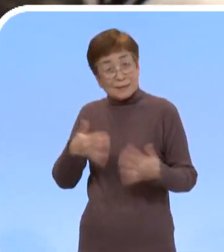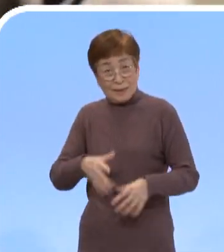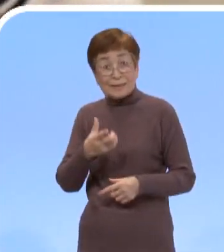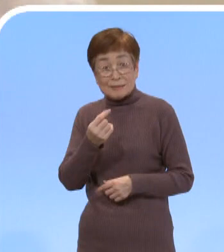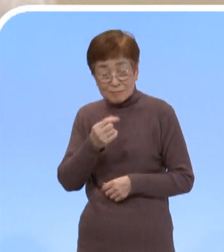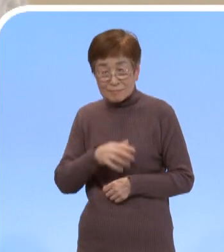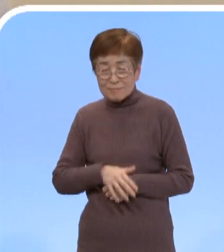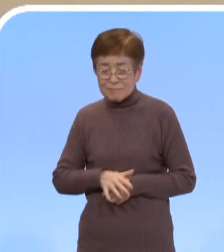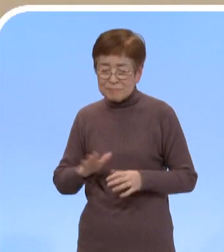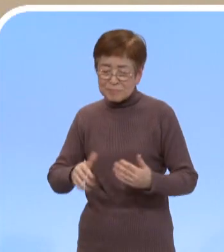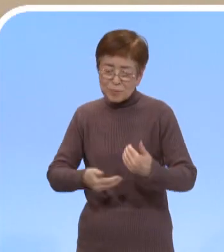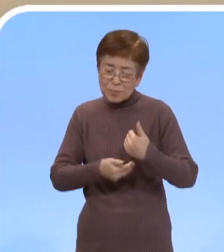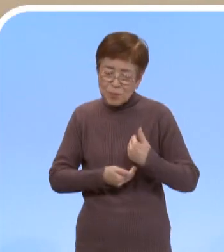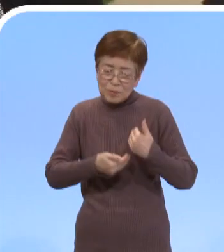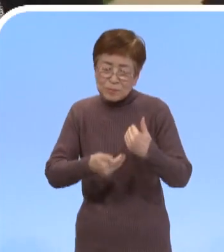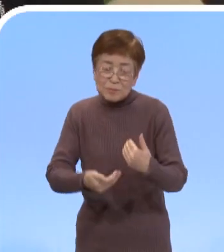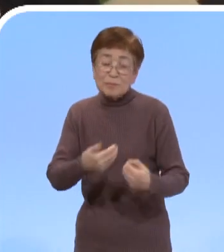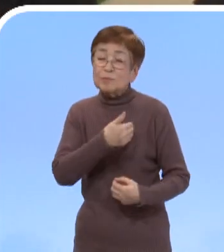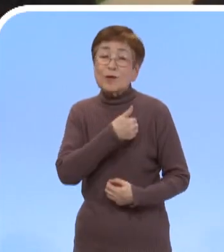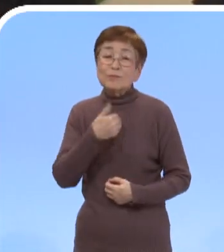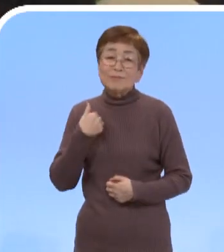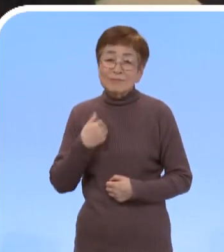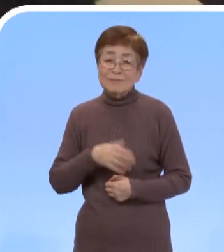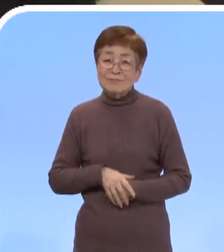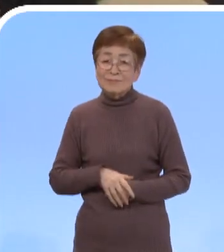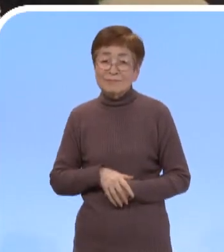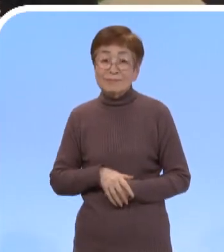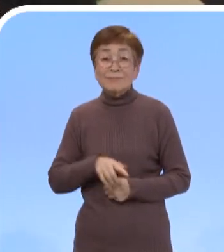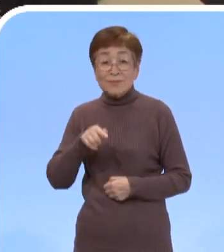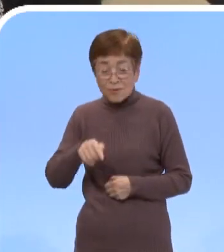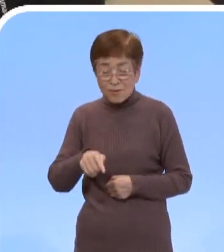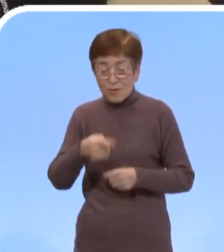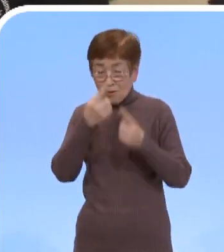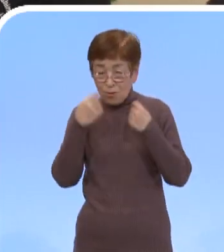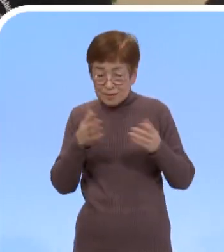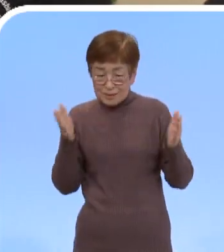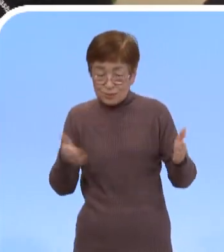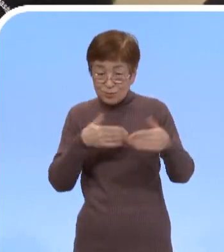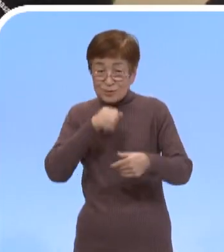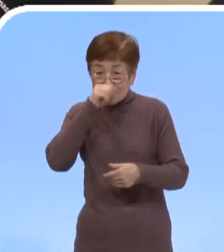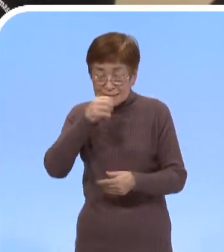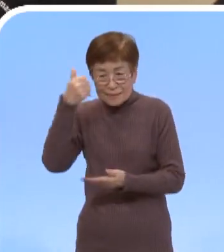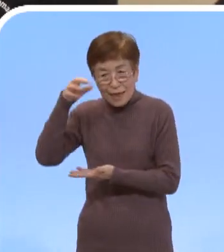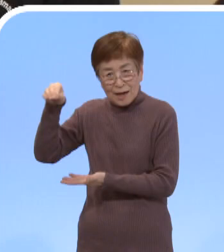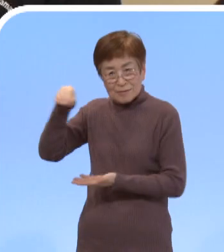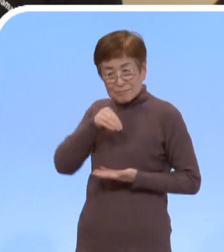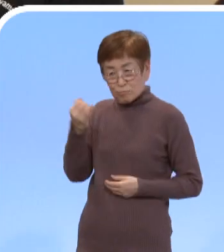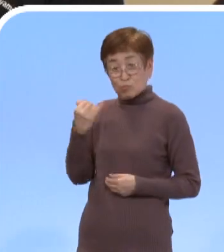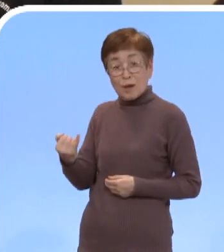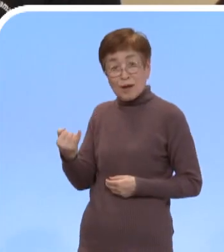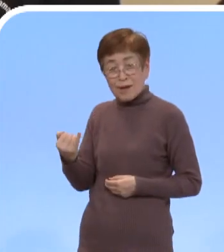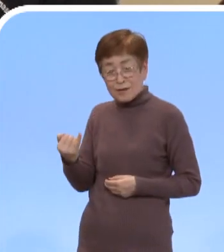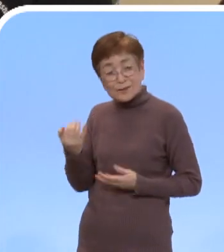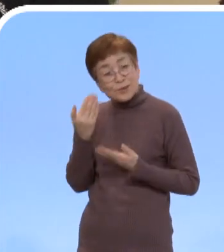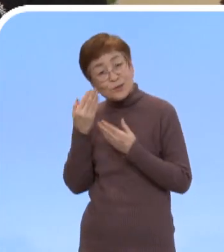ゃい子を連れてきやすい ね。 さらにその個室を提案した娘さんにも取材します